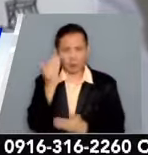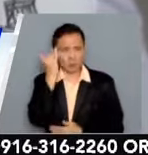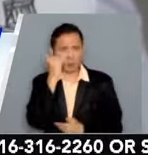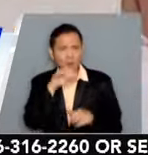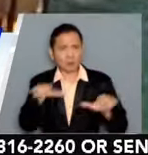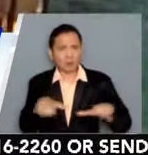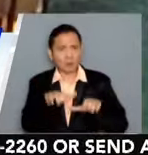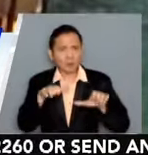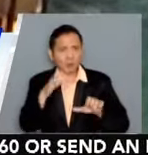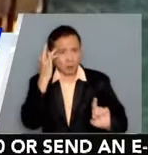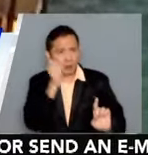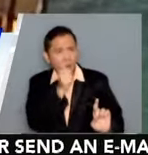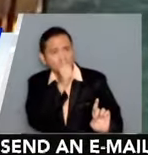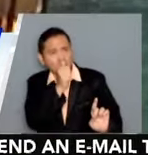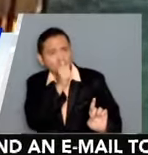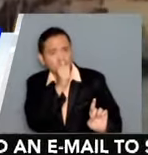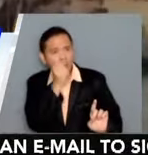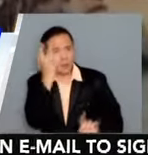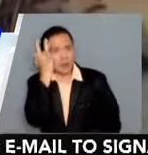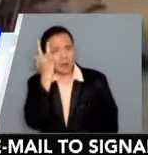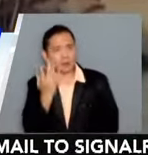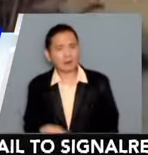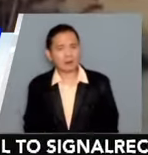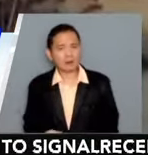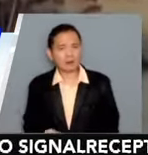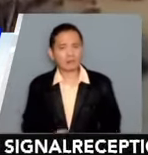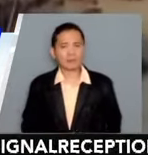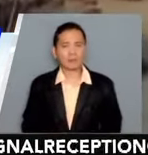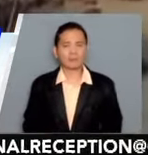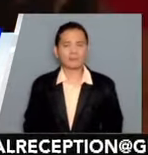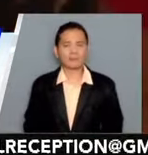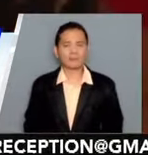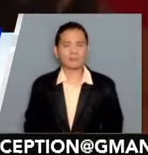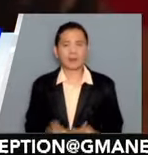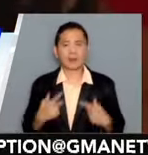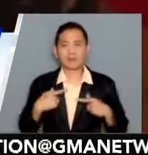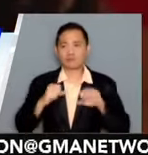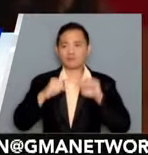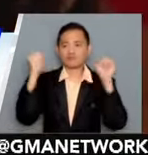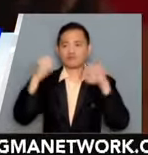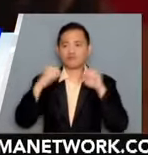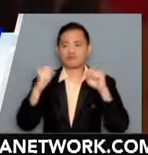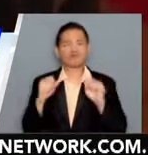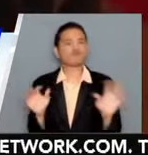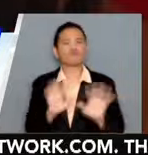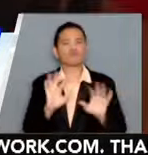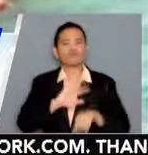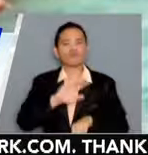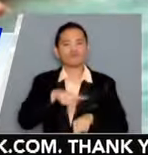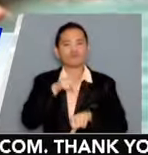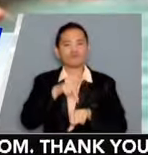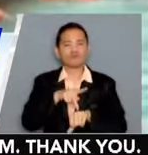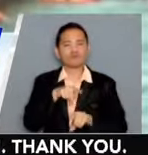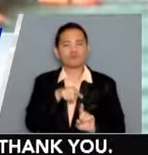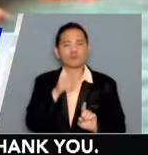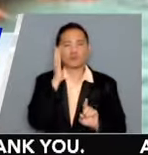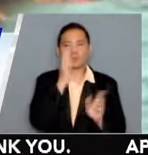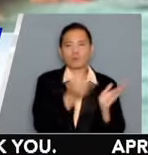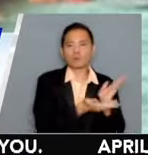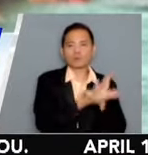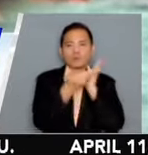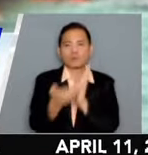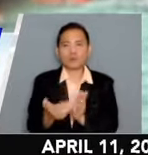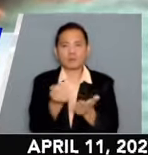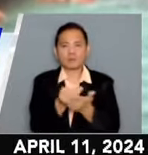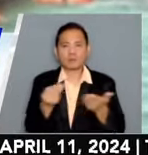sikreto? Ang umano'y napagkasunduan, hindi na maghahatid ang Pilipinas ng materyales para kumpunihin ang BRP Sierra